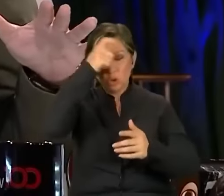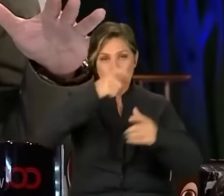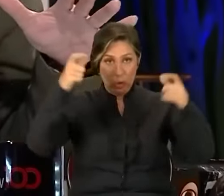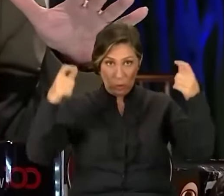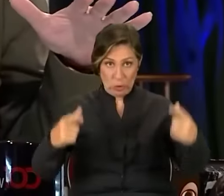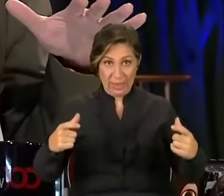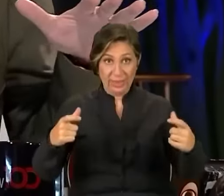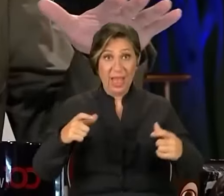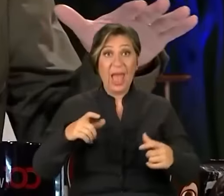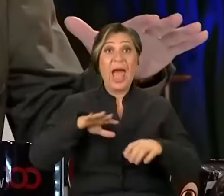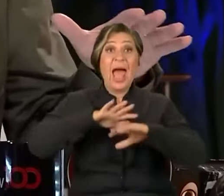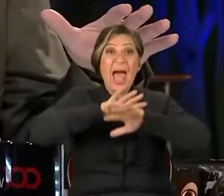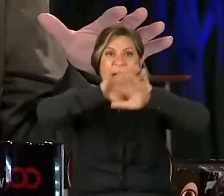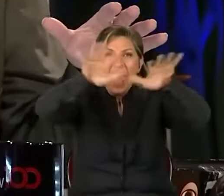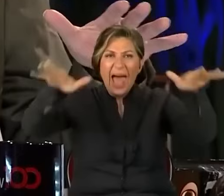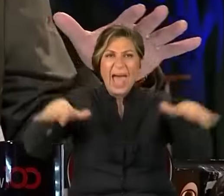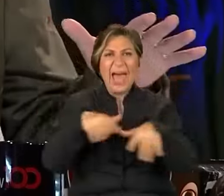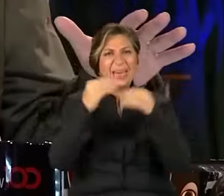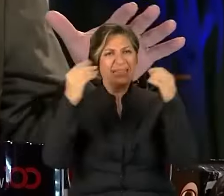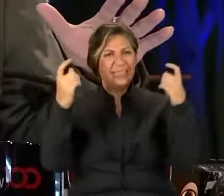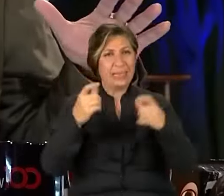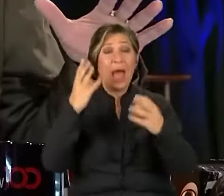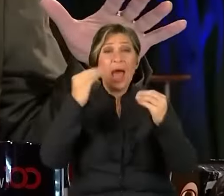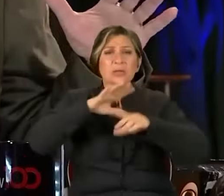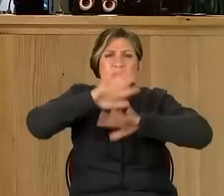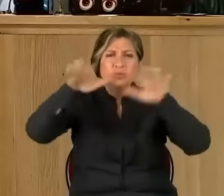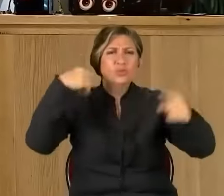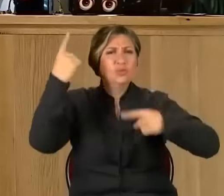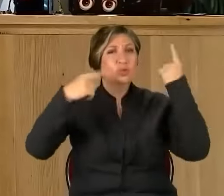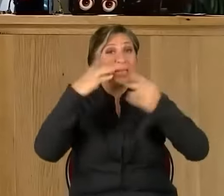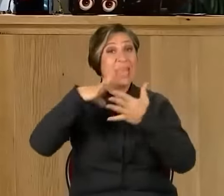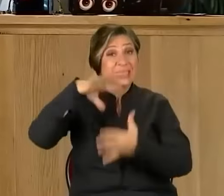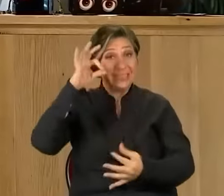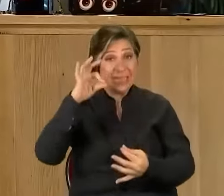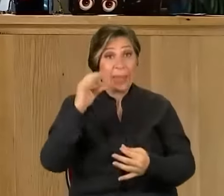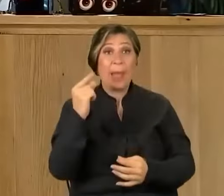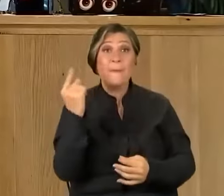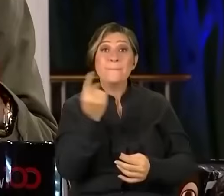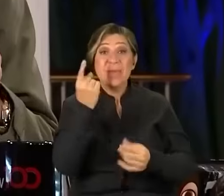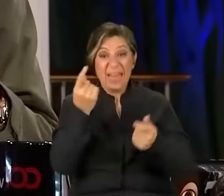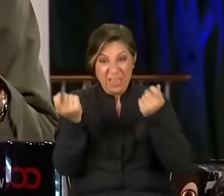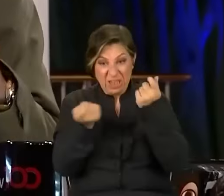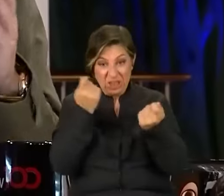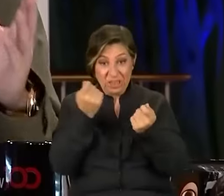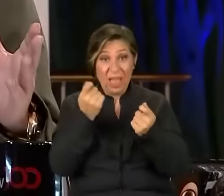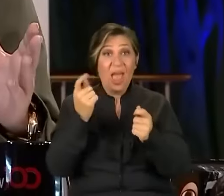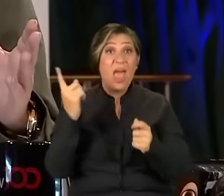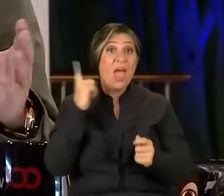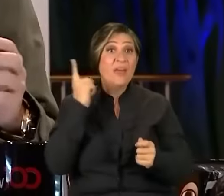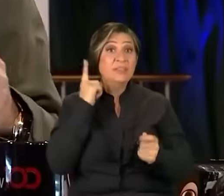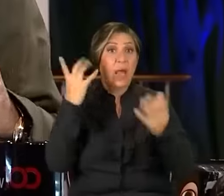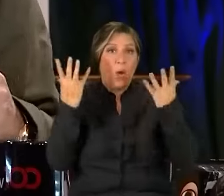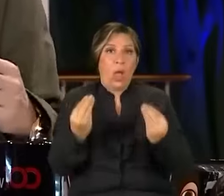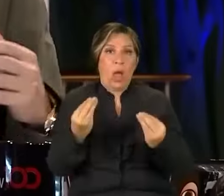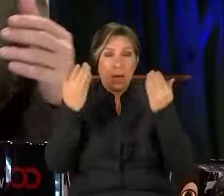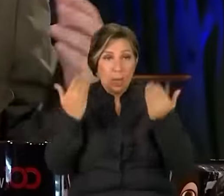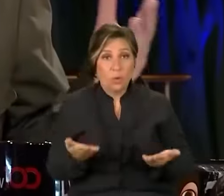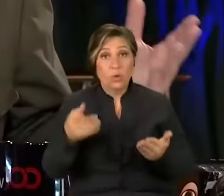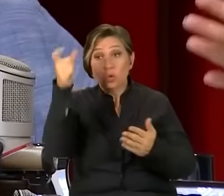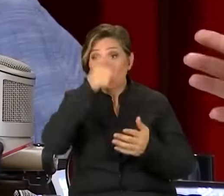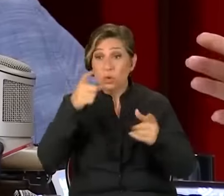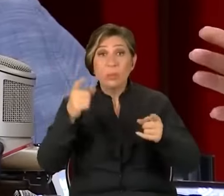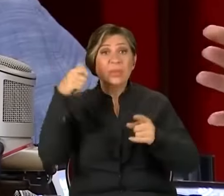Türkiye'de her kesimden insan, her düşünceden insan bir işi efsane olarak kabul ediyor. Yani Türkiye'de